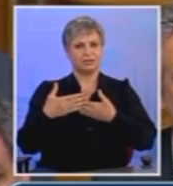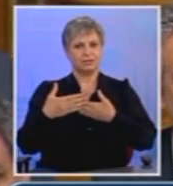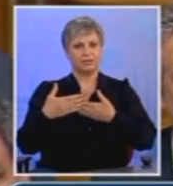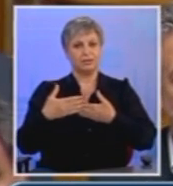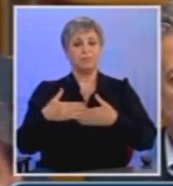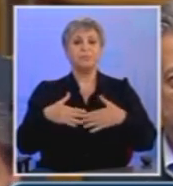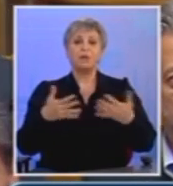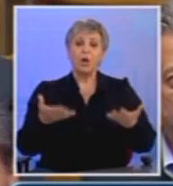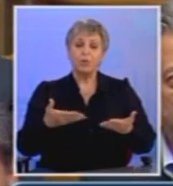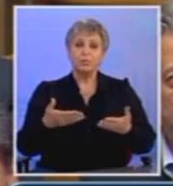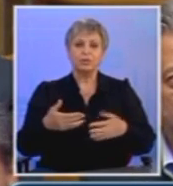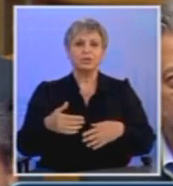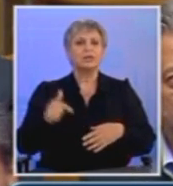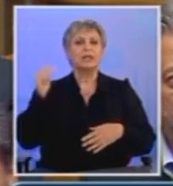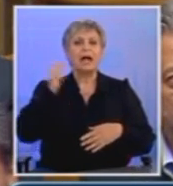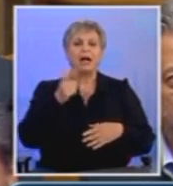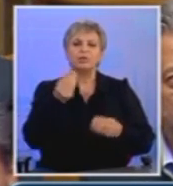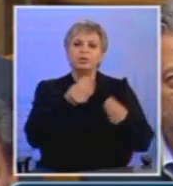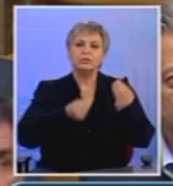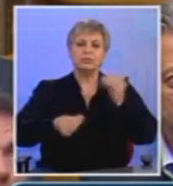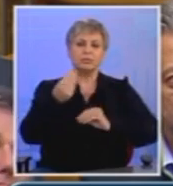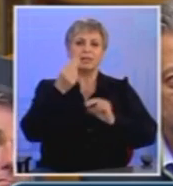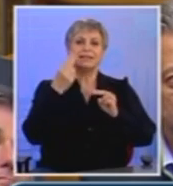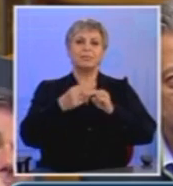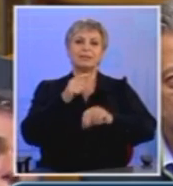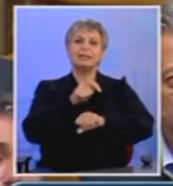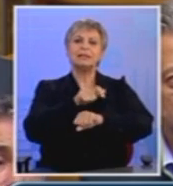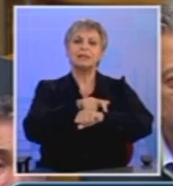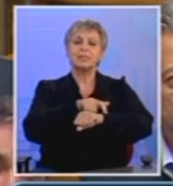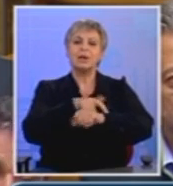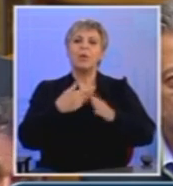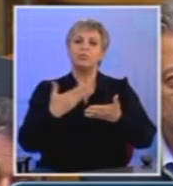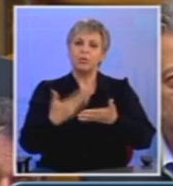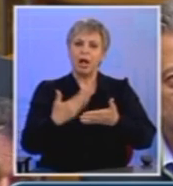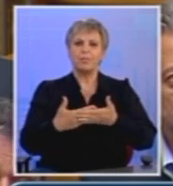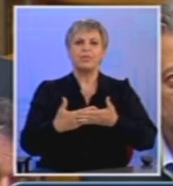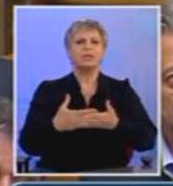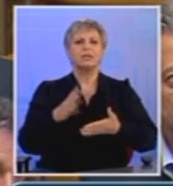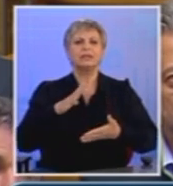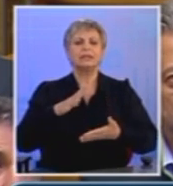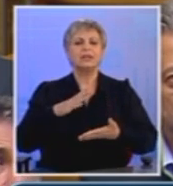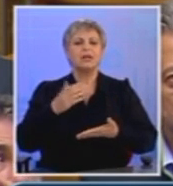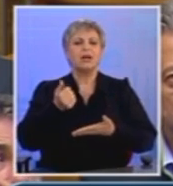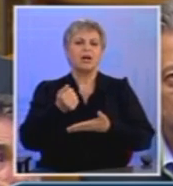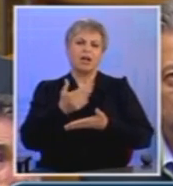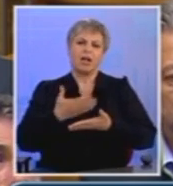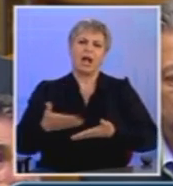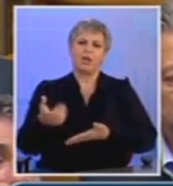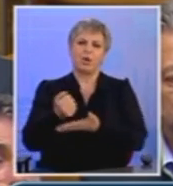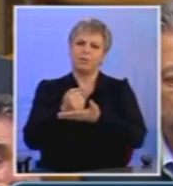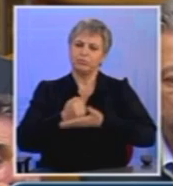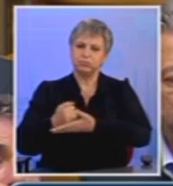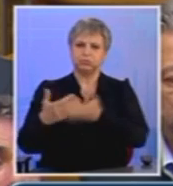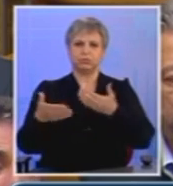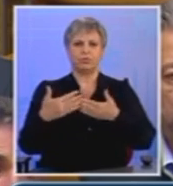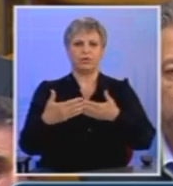η ύψιστη στιγμή αλληλεγγύης για την ευρώπη ήταν η στιγμή εκείνη που όλοι οι υπόλοιποι και η μικρή